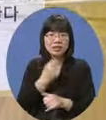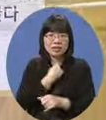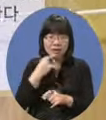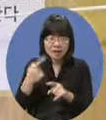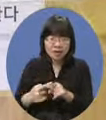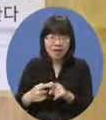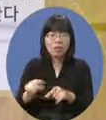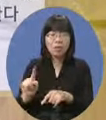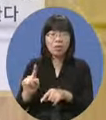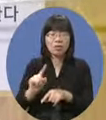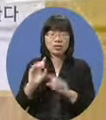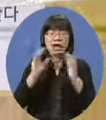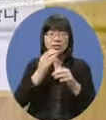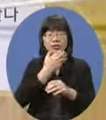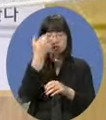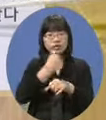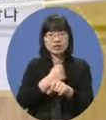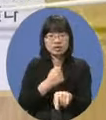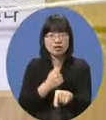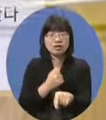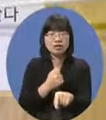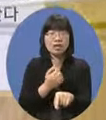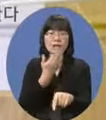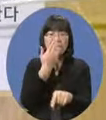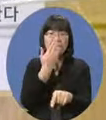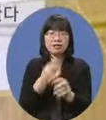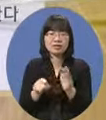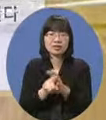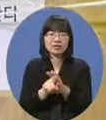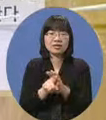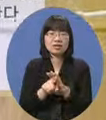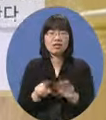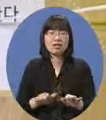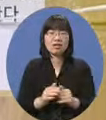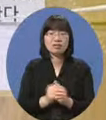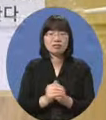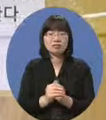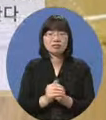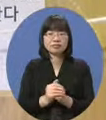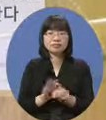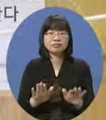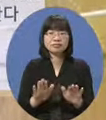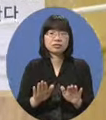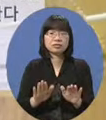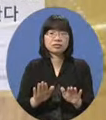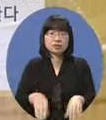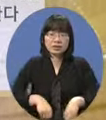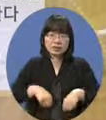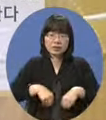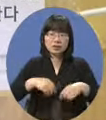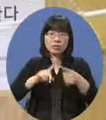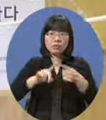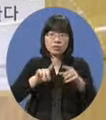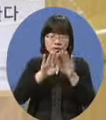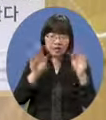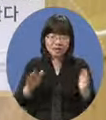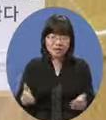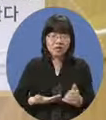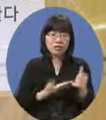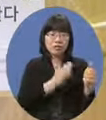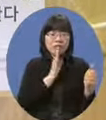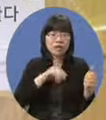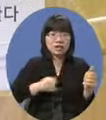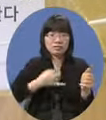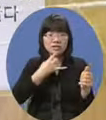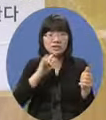뭐 그런 아이가 꿈꾸는 것을 해볼 수 있게 상자나 담요로 소재를 제공한다라는 것이고요. 자신만의 예술 작품을 만들